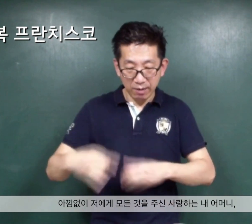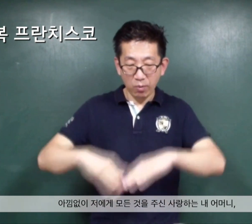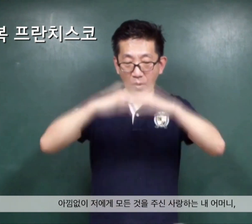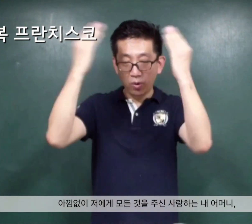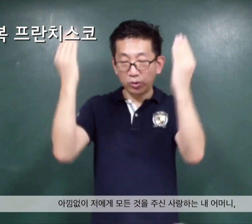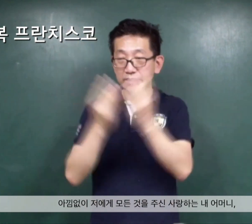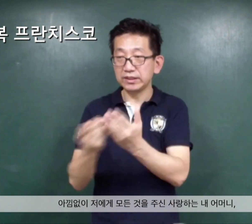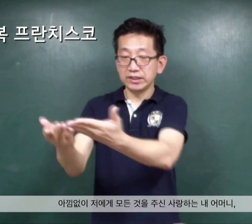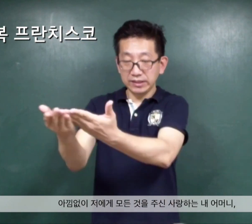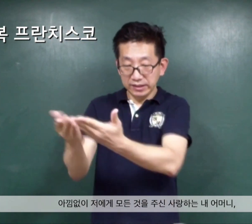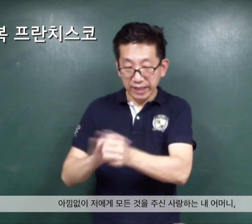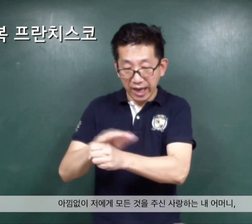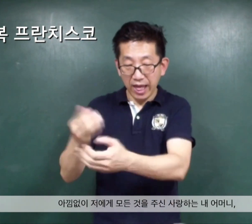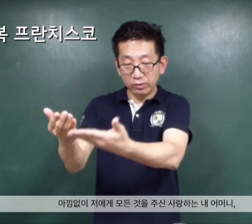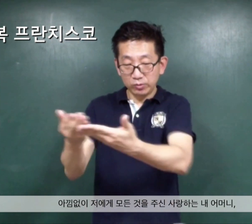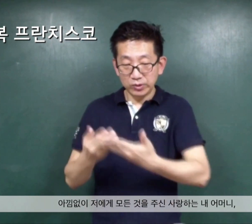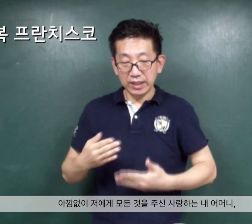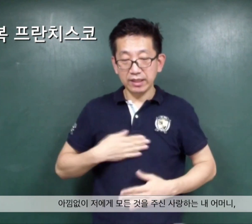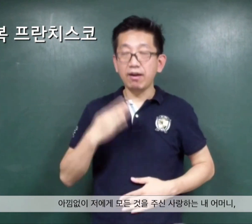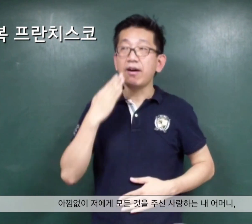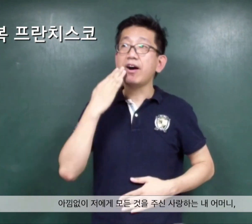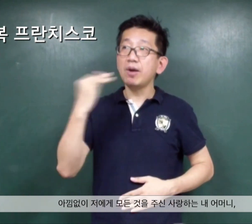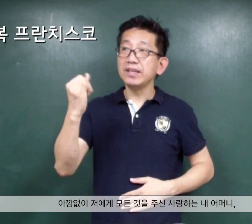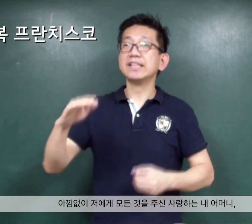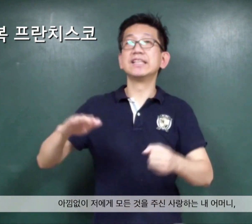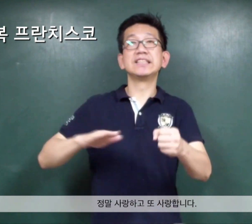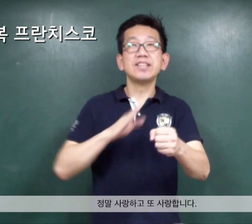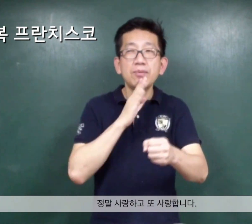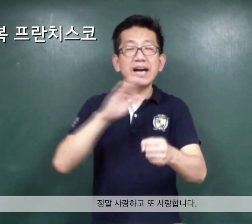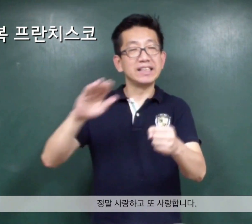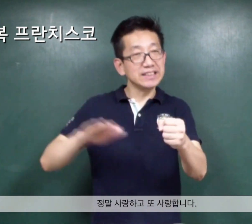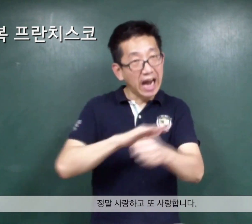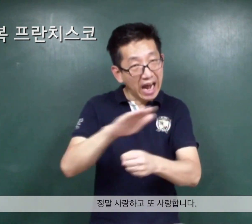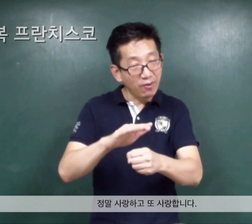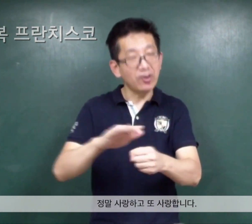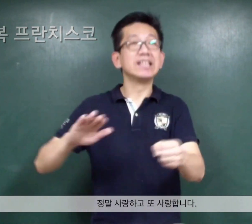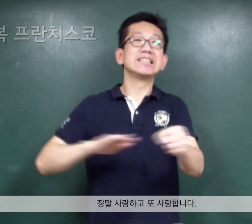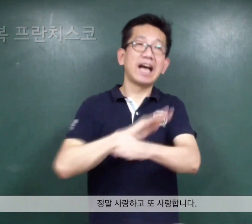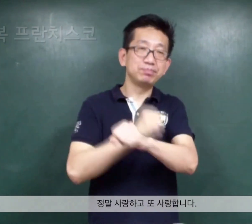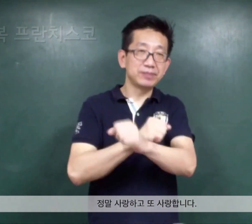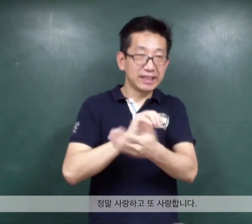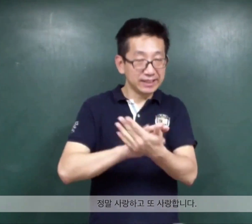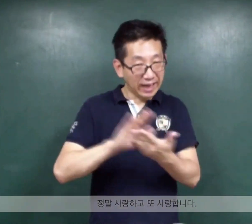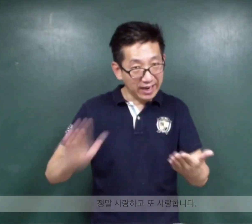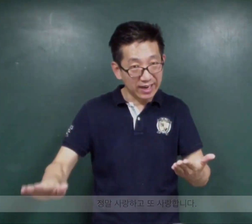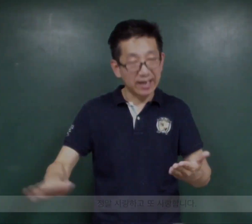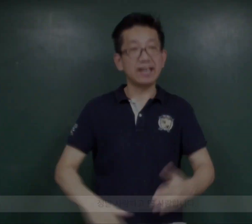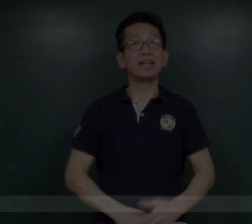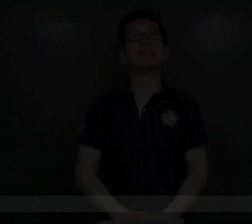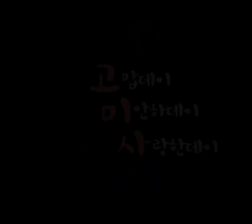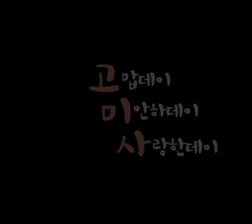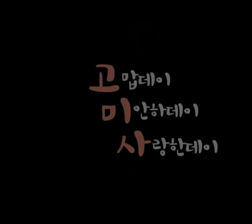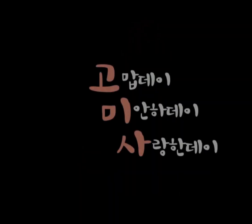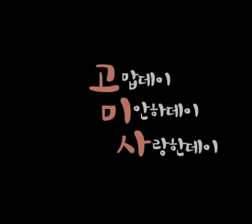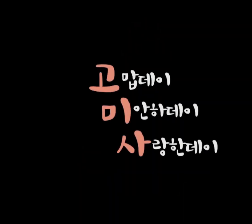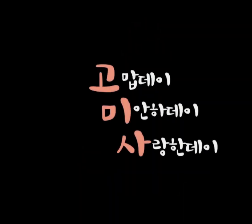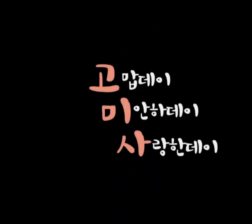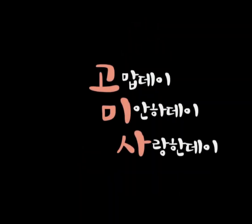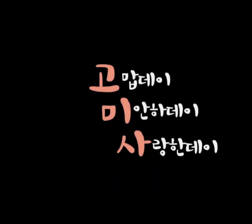아낌없이 저에게 모든 것을 내어주신 사랑하는 내 어머니, 정말 사랑하고 또 사랑합니다.